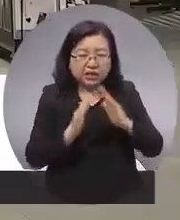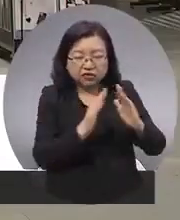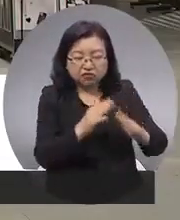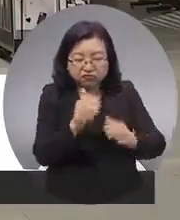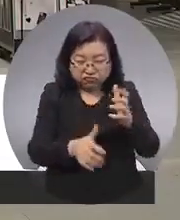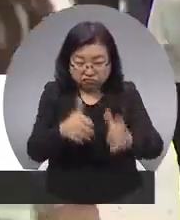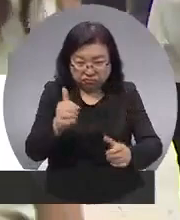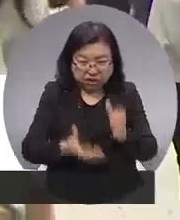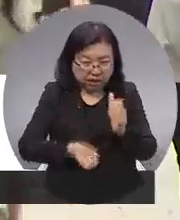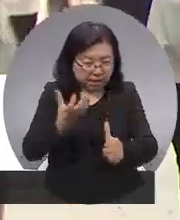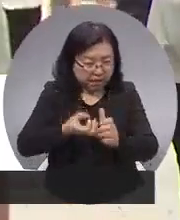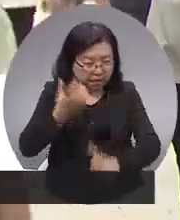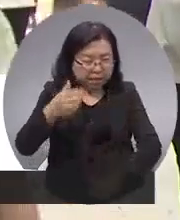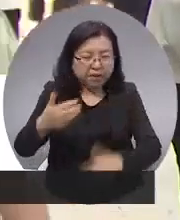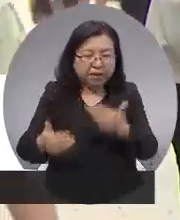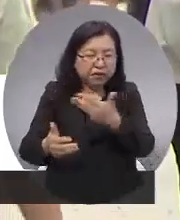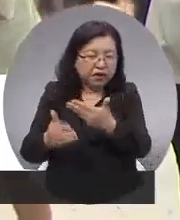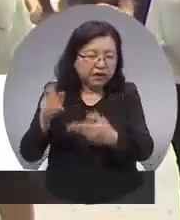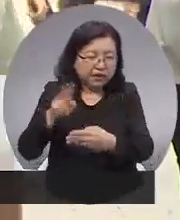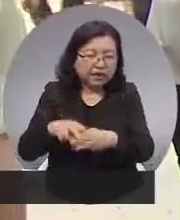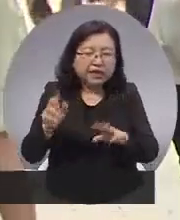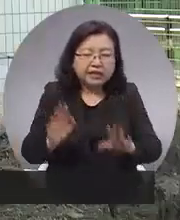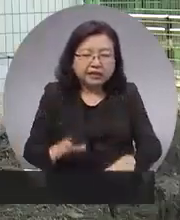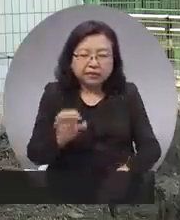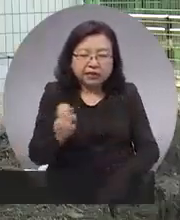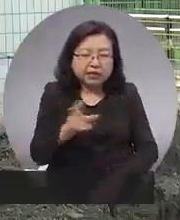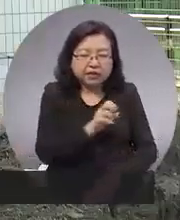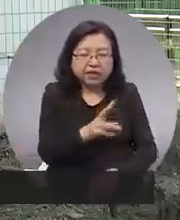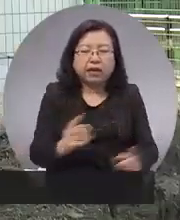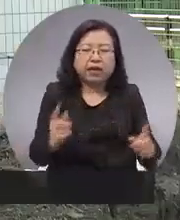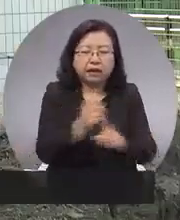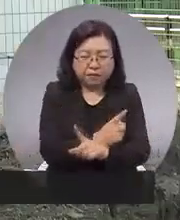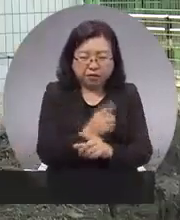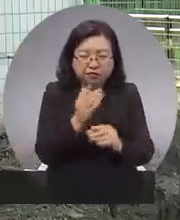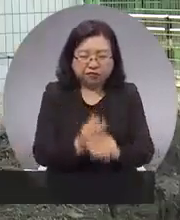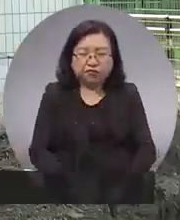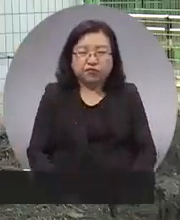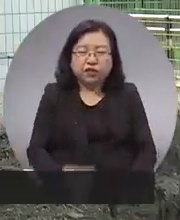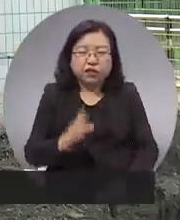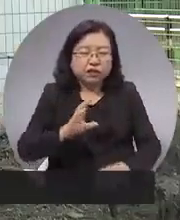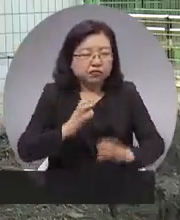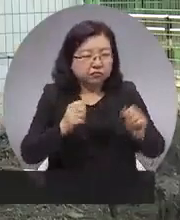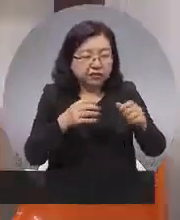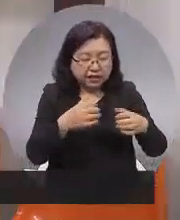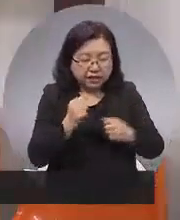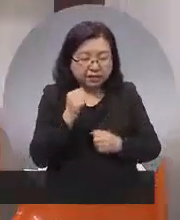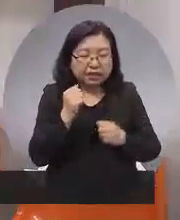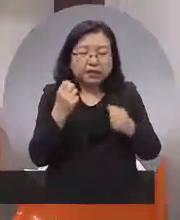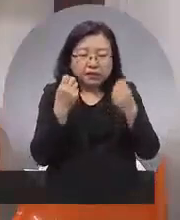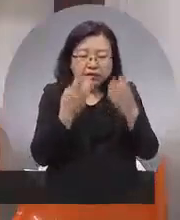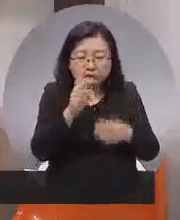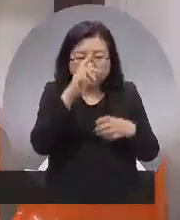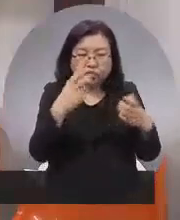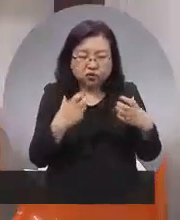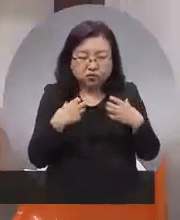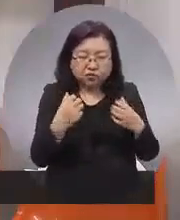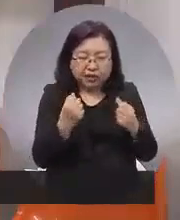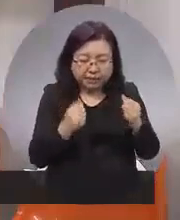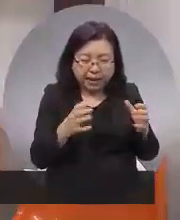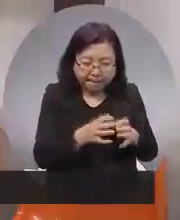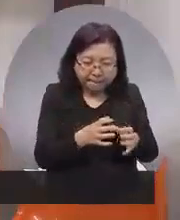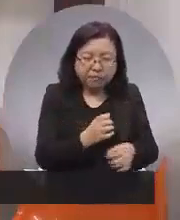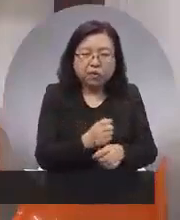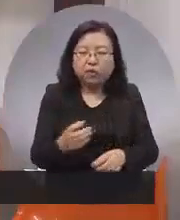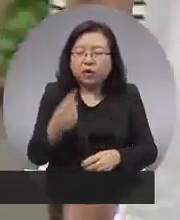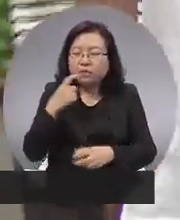지금은 여야가 뒤바뀐 상황 국민의 힘은 새정부 힘 10기를 민주당은 독주 견제를